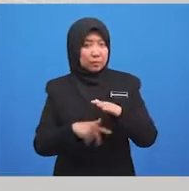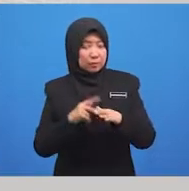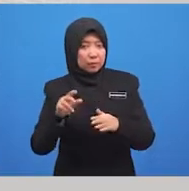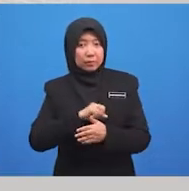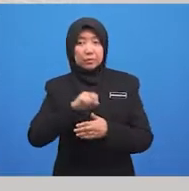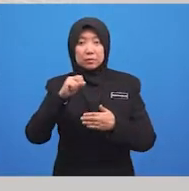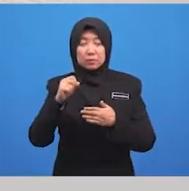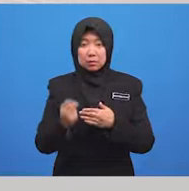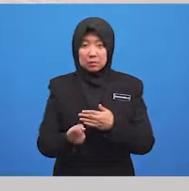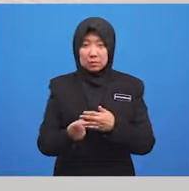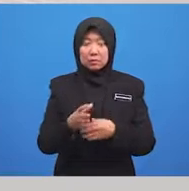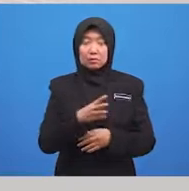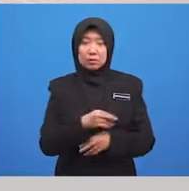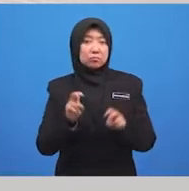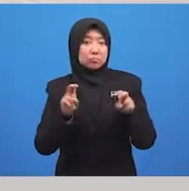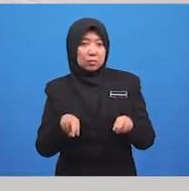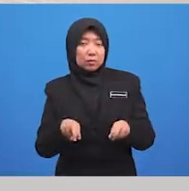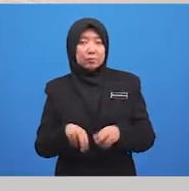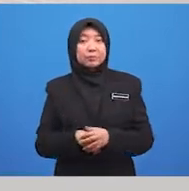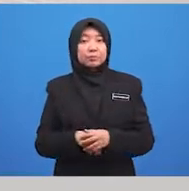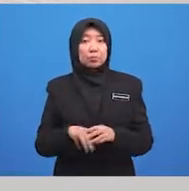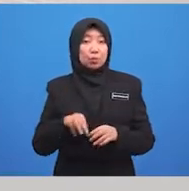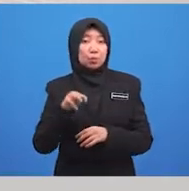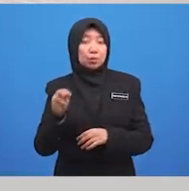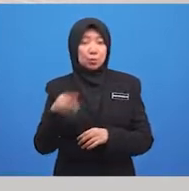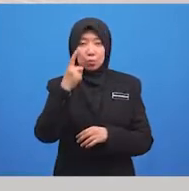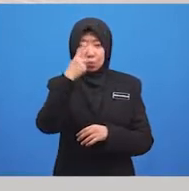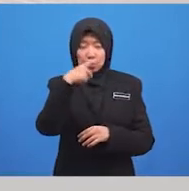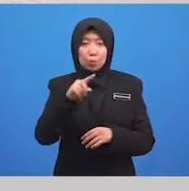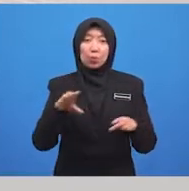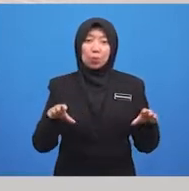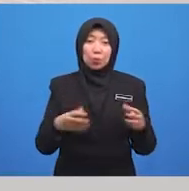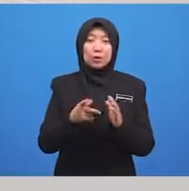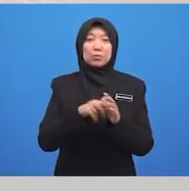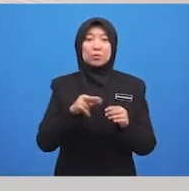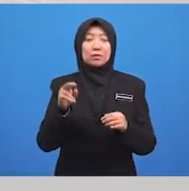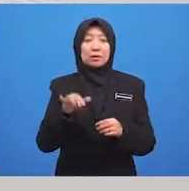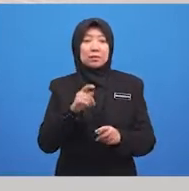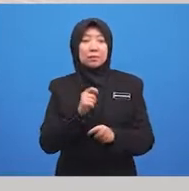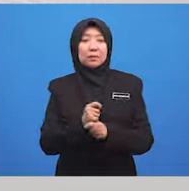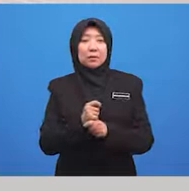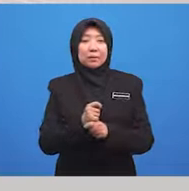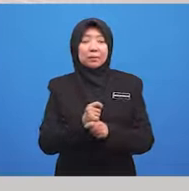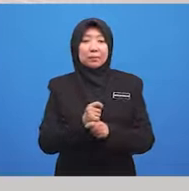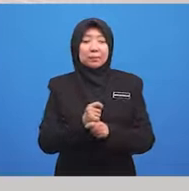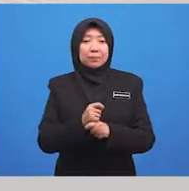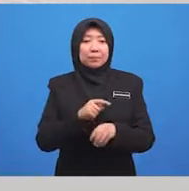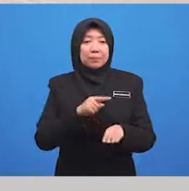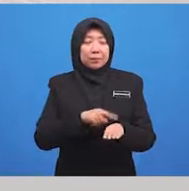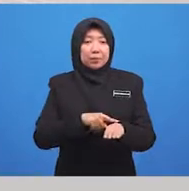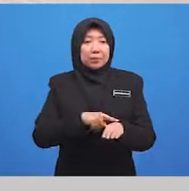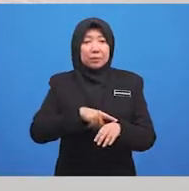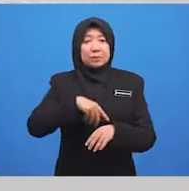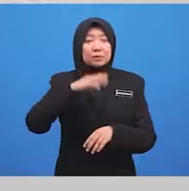melibatkan penyelesaian dan keupayaan murid untuk membuat keputusan yang tepat demi